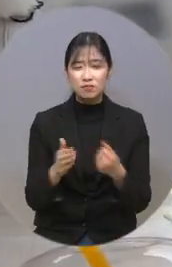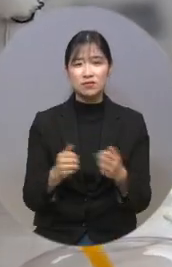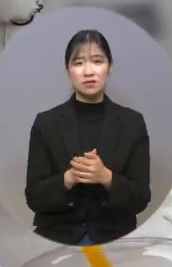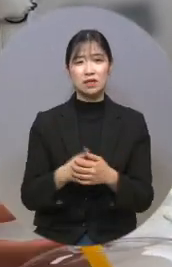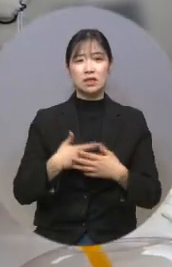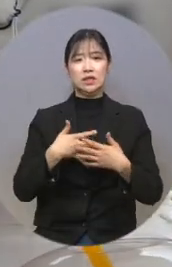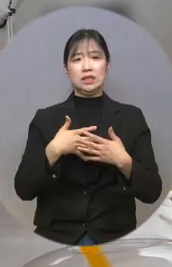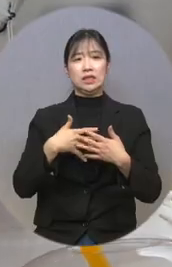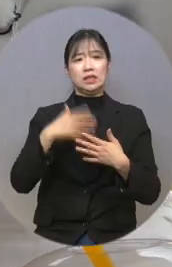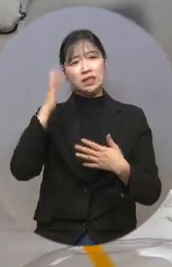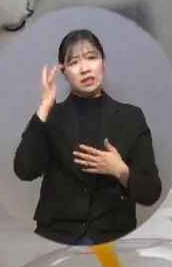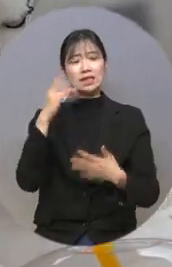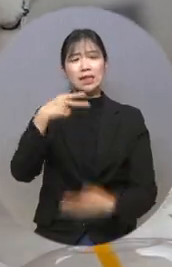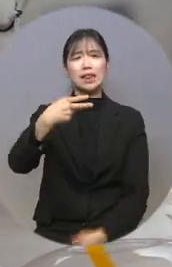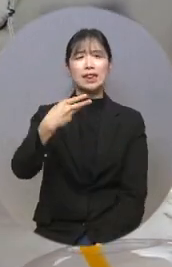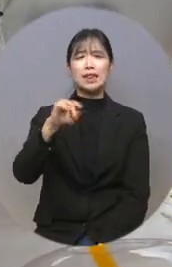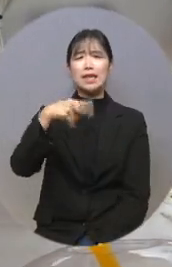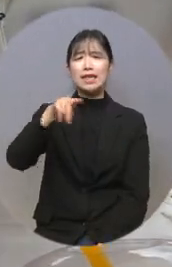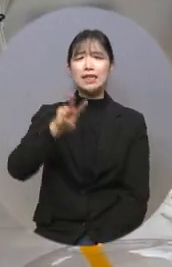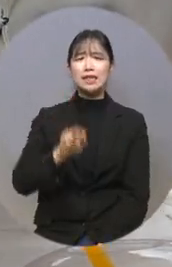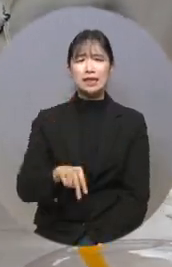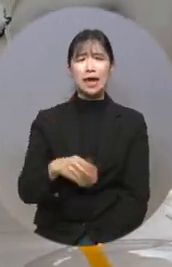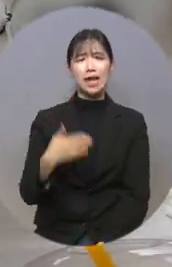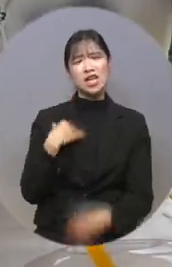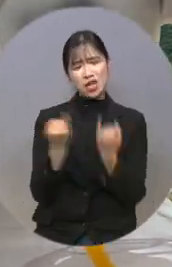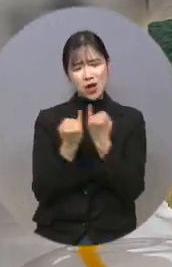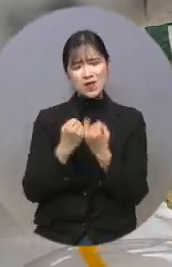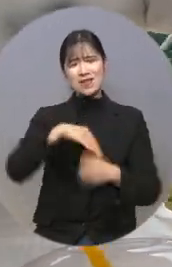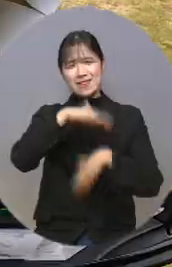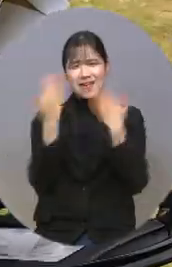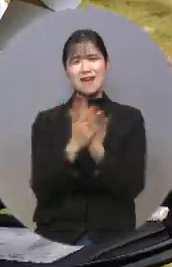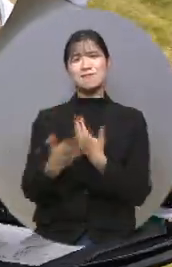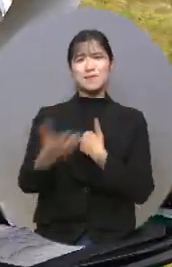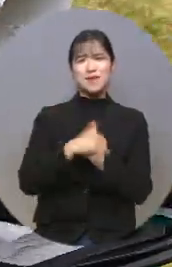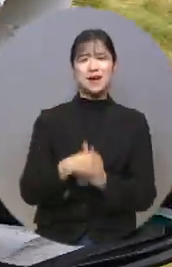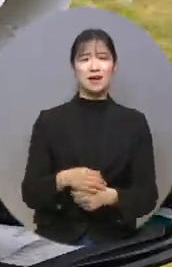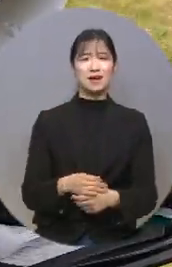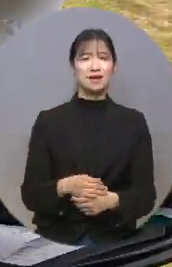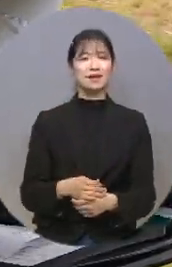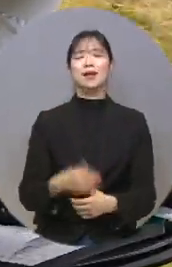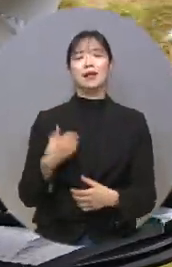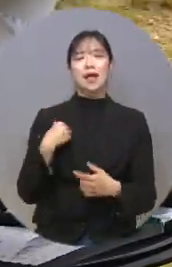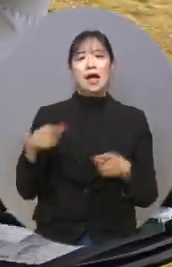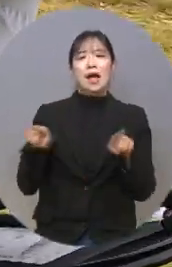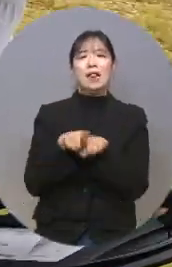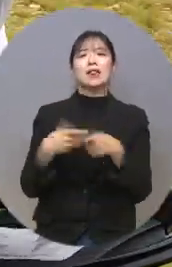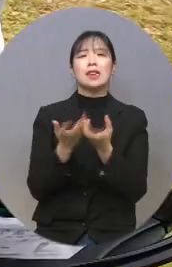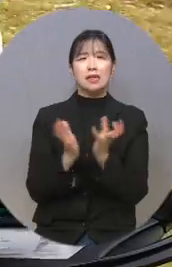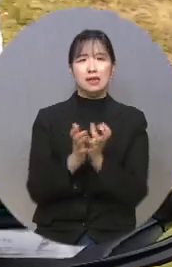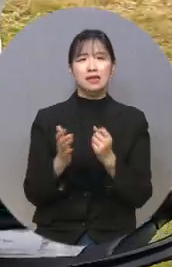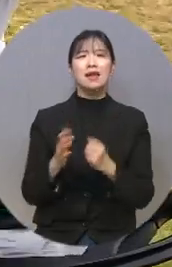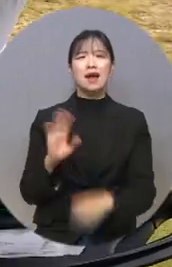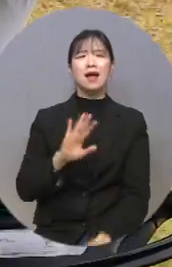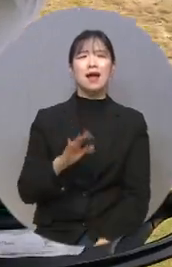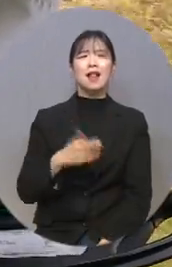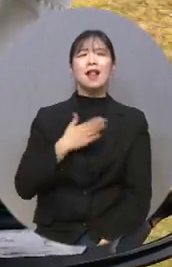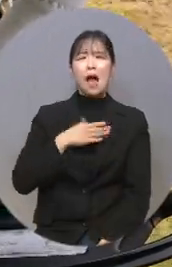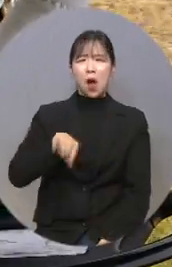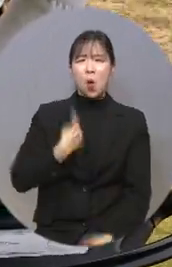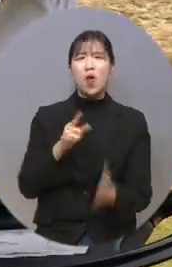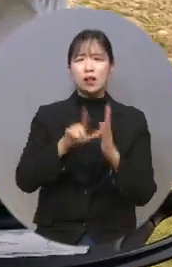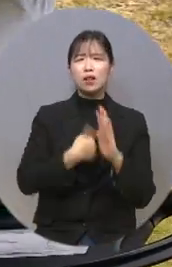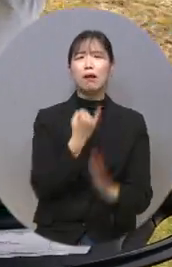긴장되는 티샷을 우리 여자들이 다 했는데 살림을 다 하고 있구만. 아니, 맞아. 같은 팀이니까 못 치면, 나 혼자 할 때는 그냥 못 쳐도